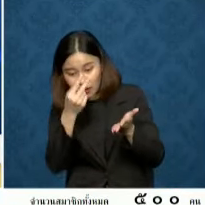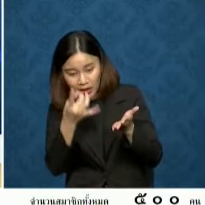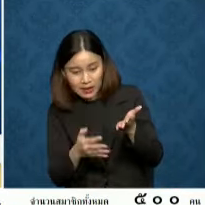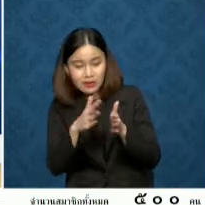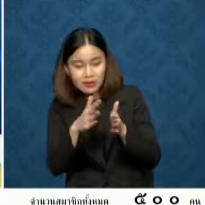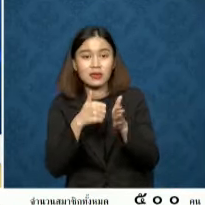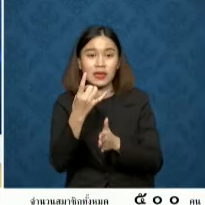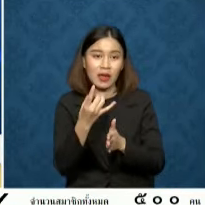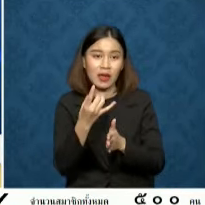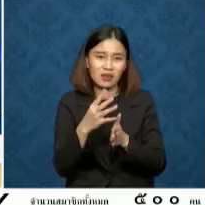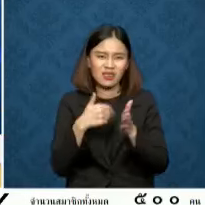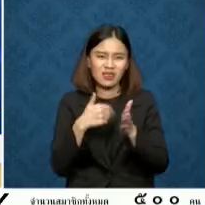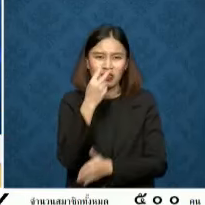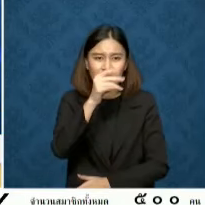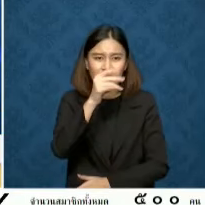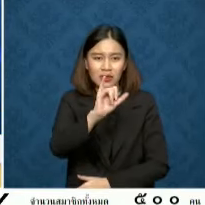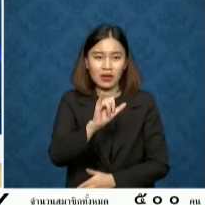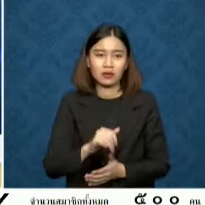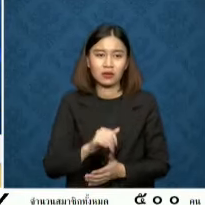หน่อยสีเรือยังไม่เห็นเลยครับ